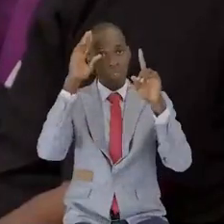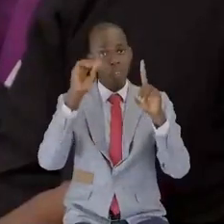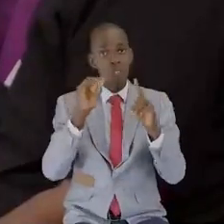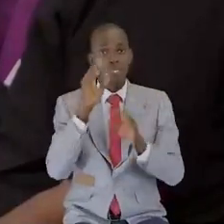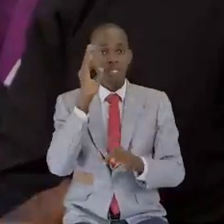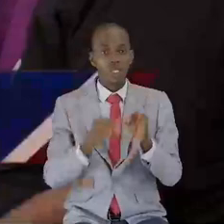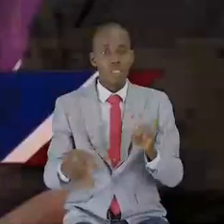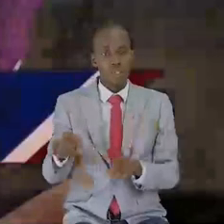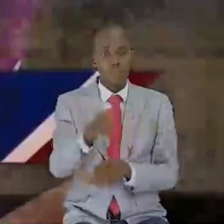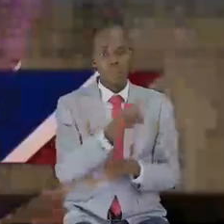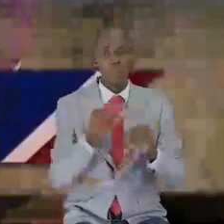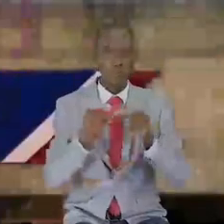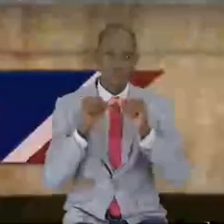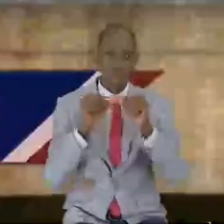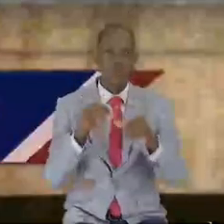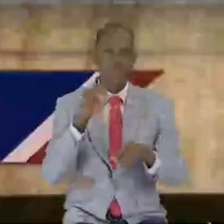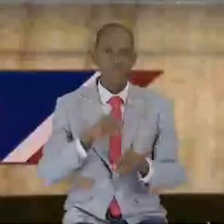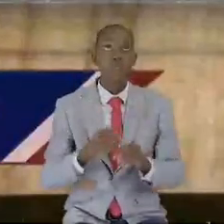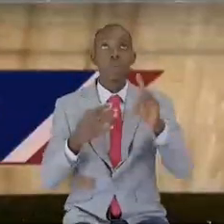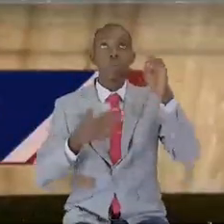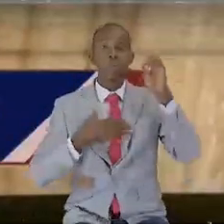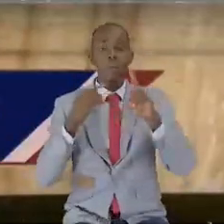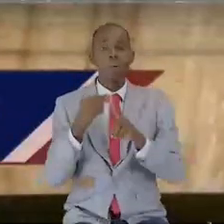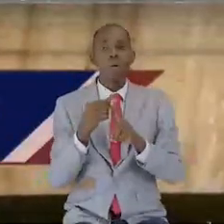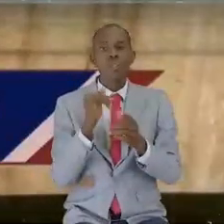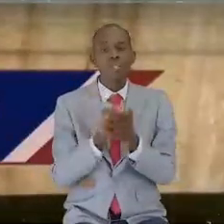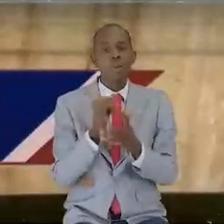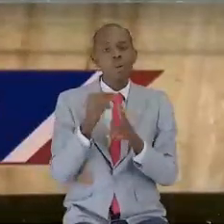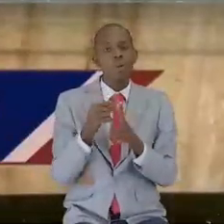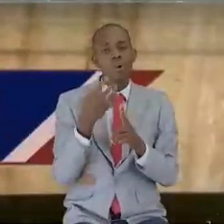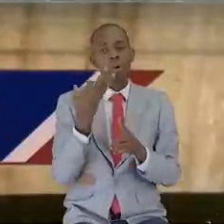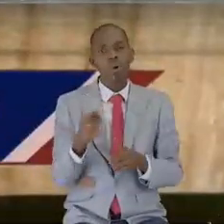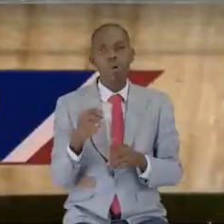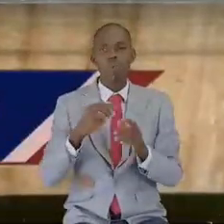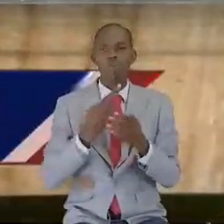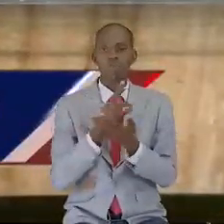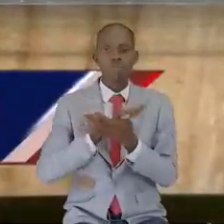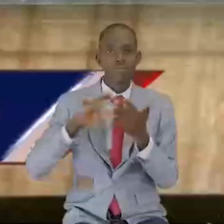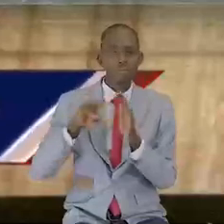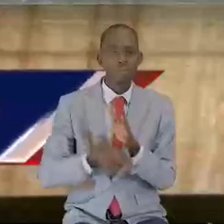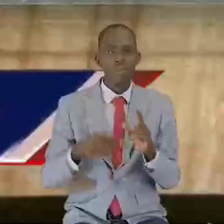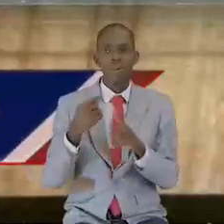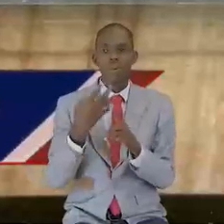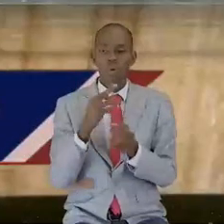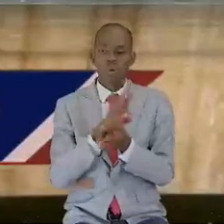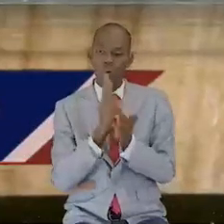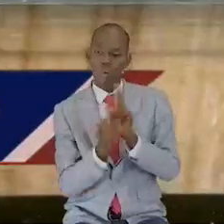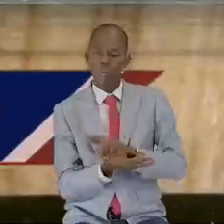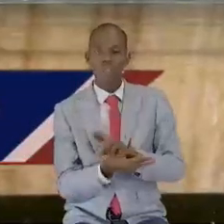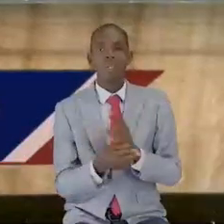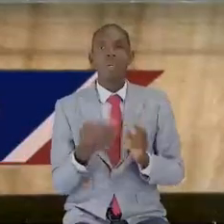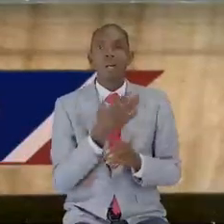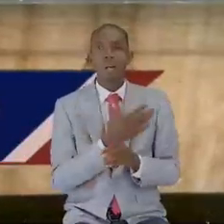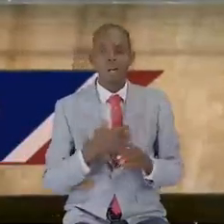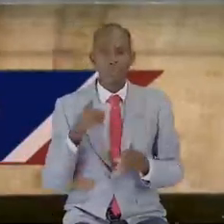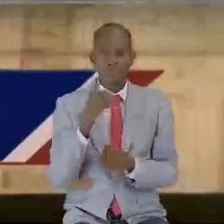vous demeurez dans ma parole, la parole de révélation, la parole de justice, la parole de repentance que vous venez d'entendre et